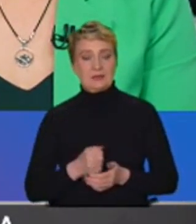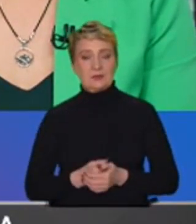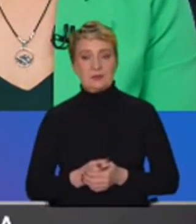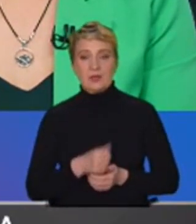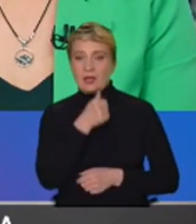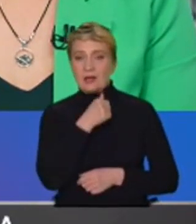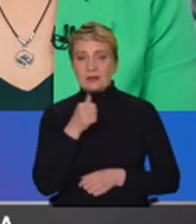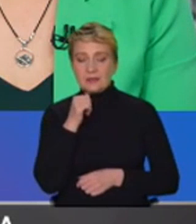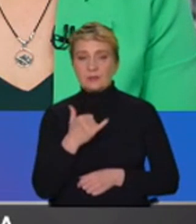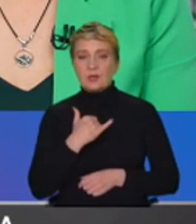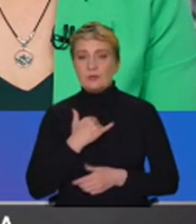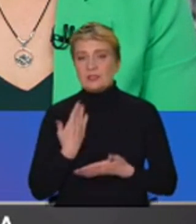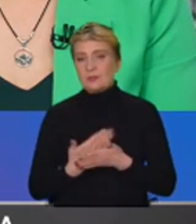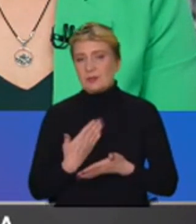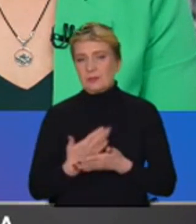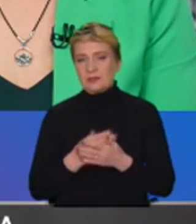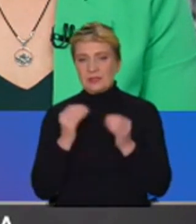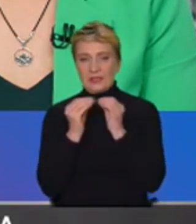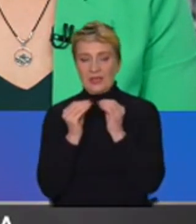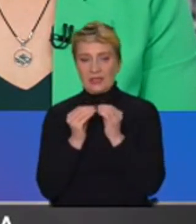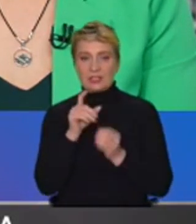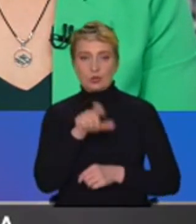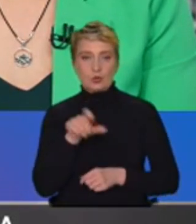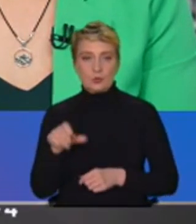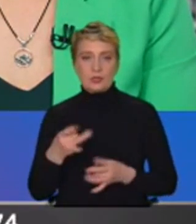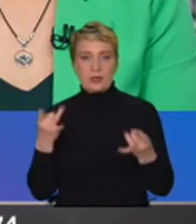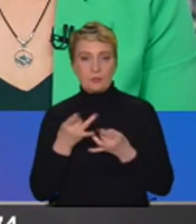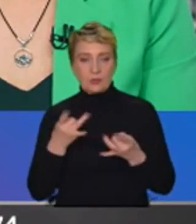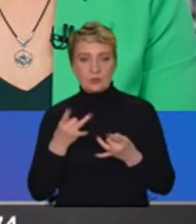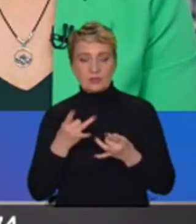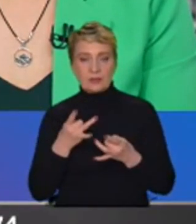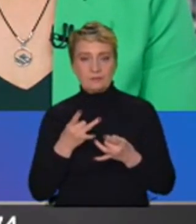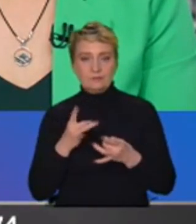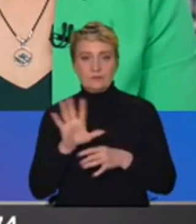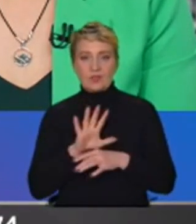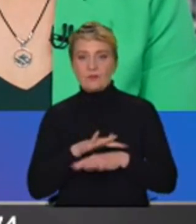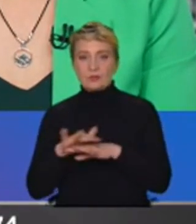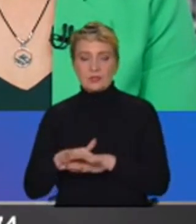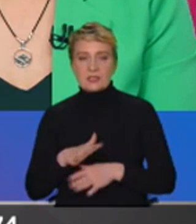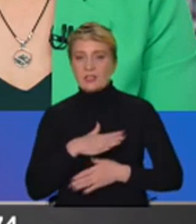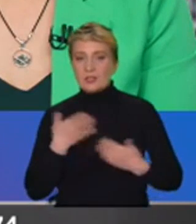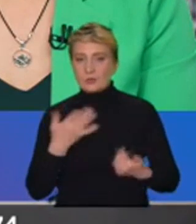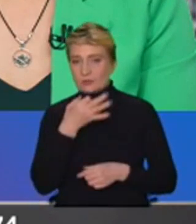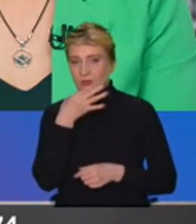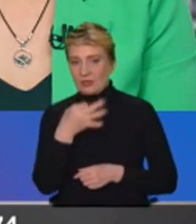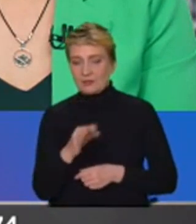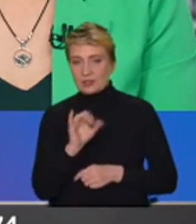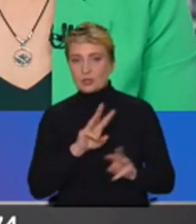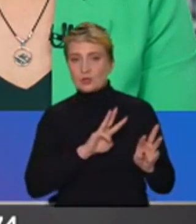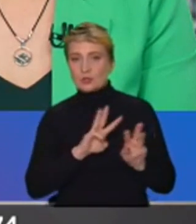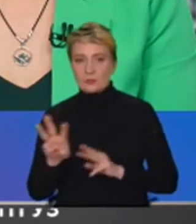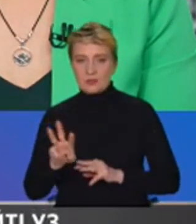Анонімно в нас ще десь приблизно 10 людей, які просто відправили нам фотокартки, які не хочуть засвічувати свої соцмережі, і